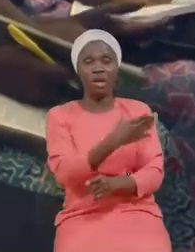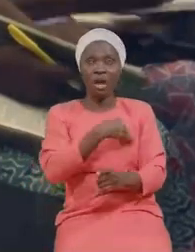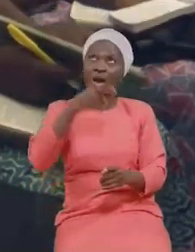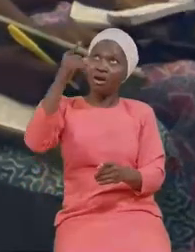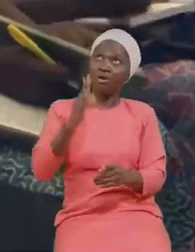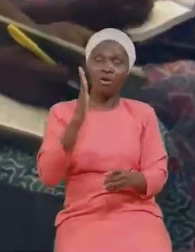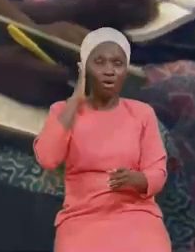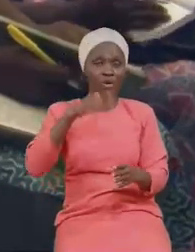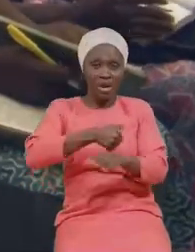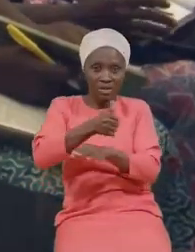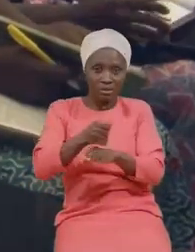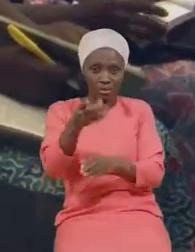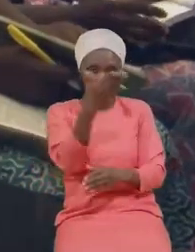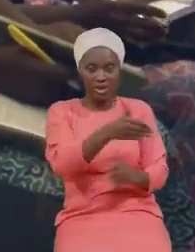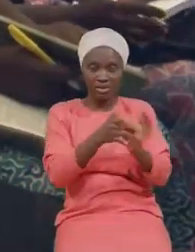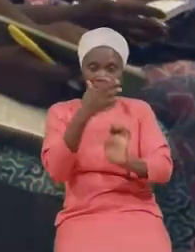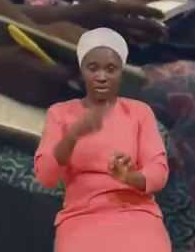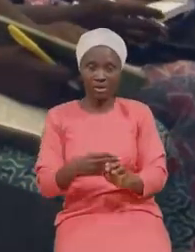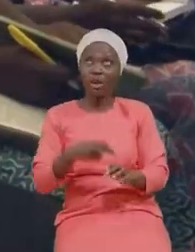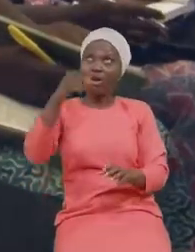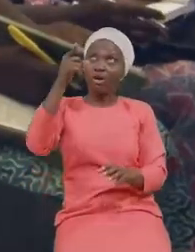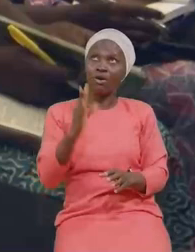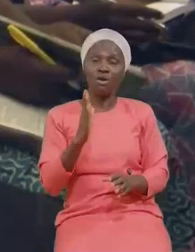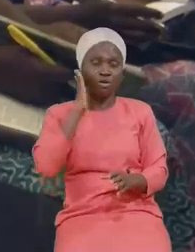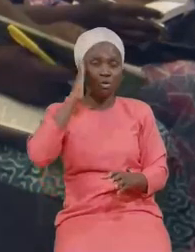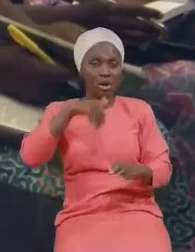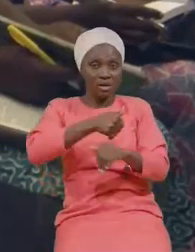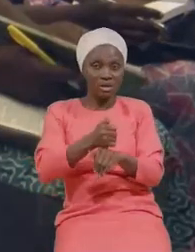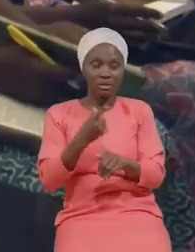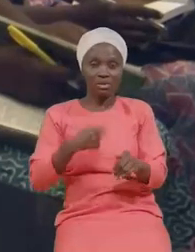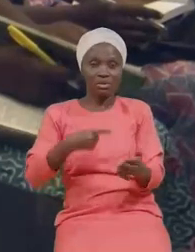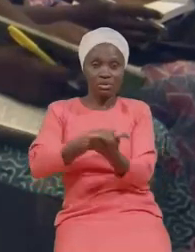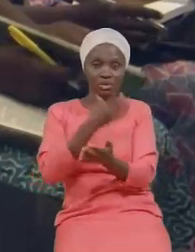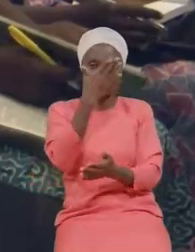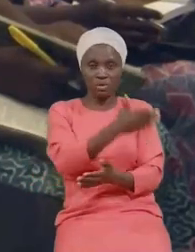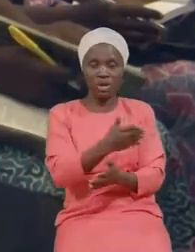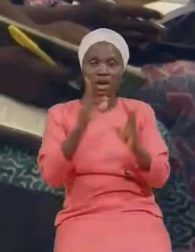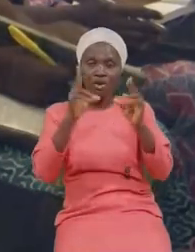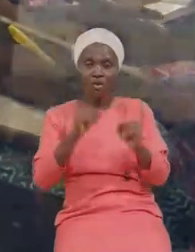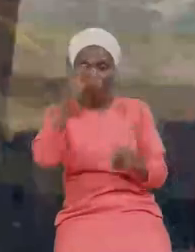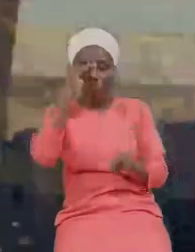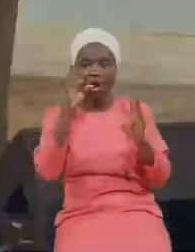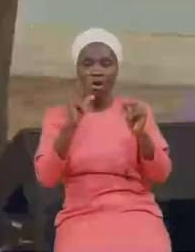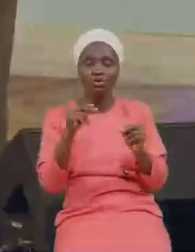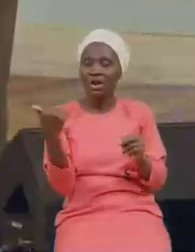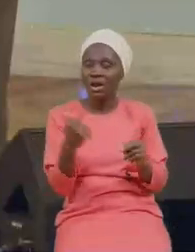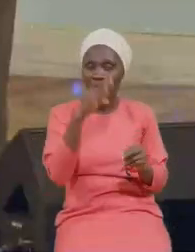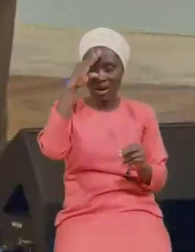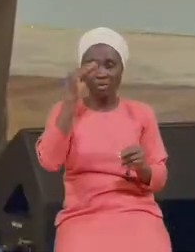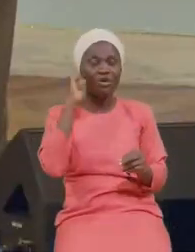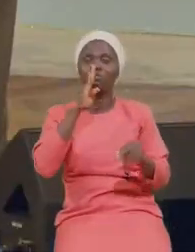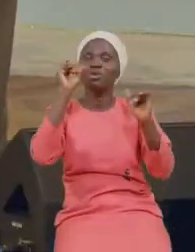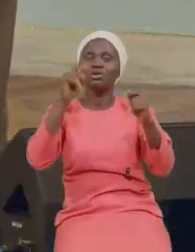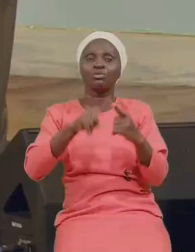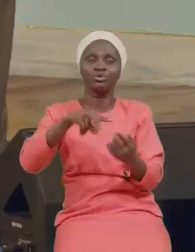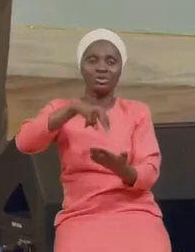bande et Dieu va établir l'Évangile là-bas nul nul nul ne tiendra devant toi